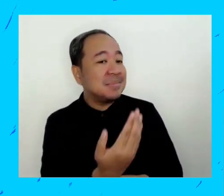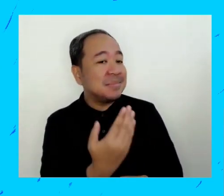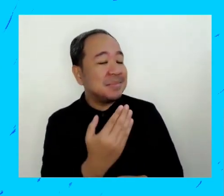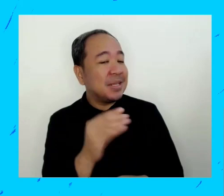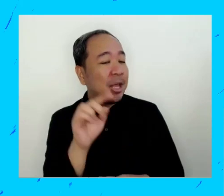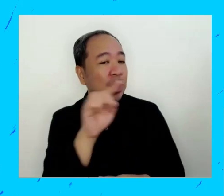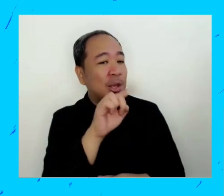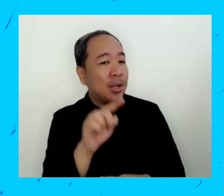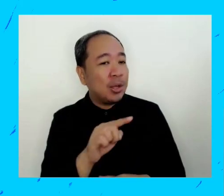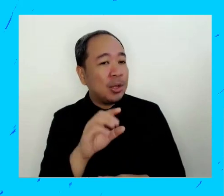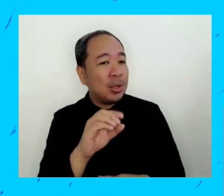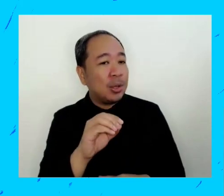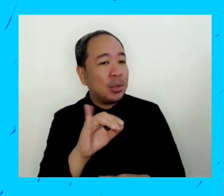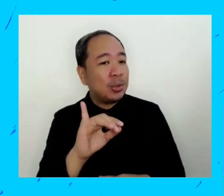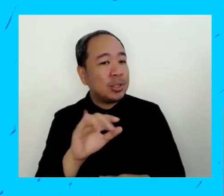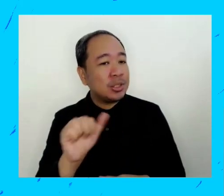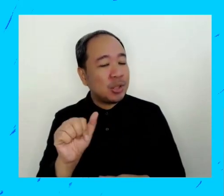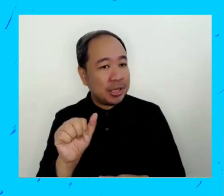Merci